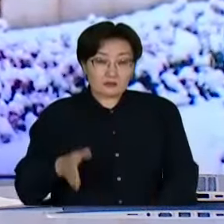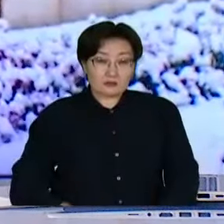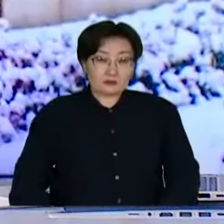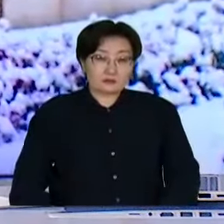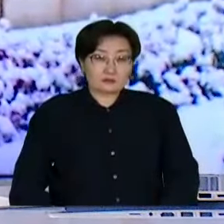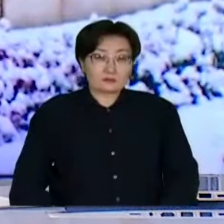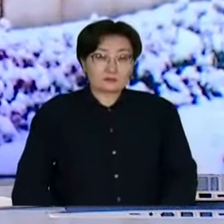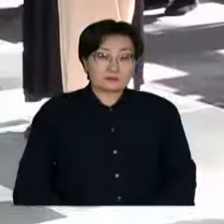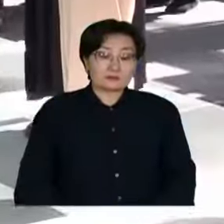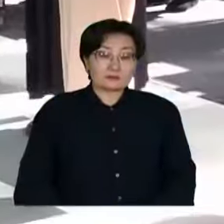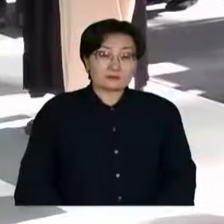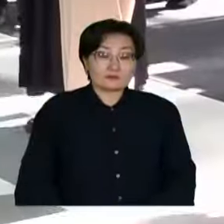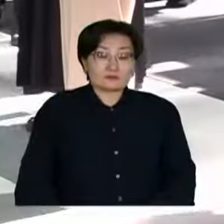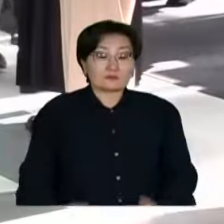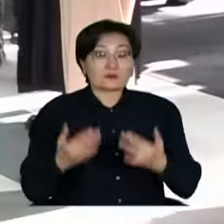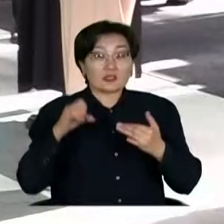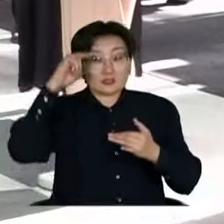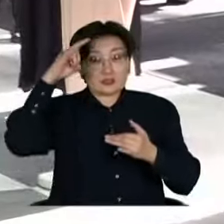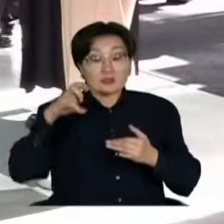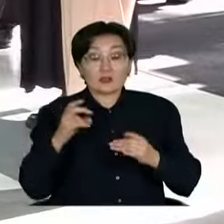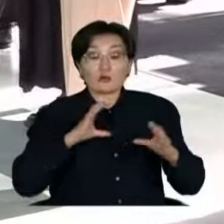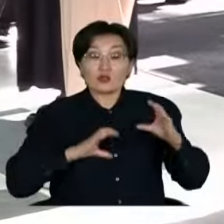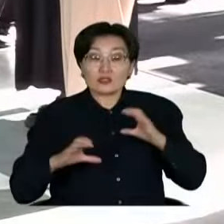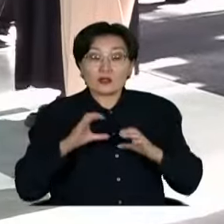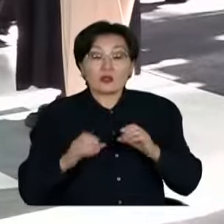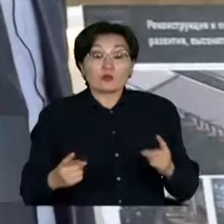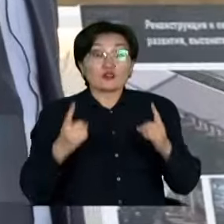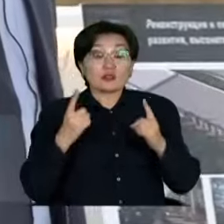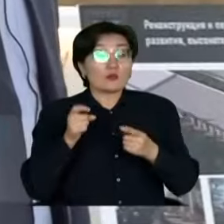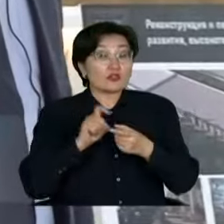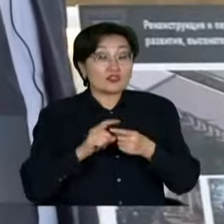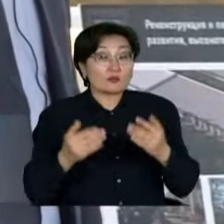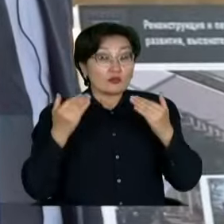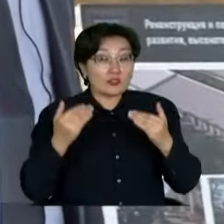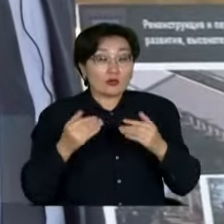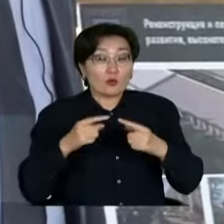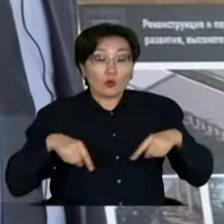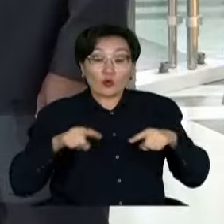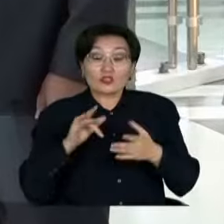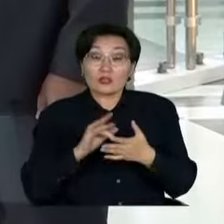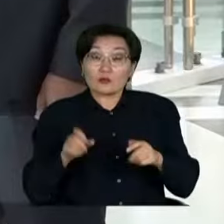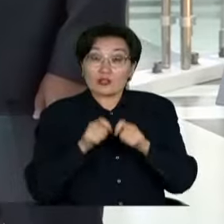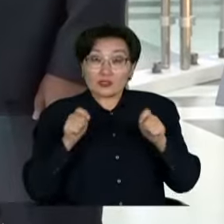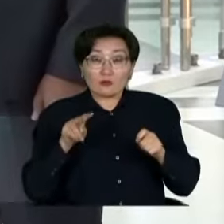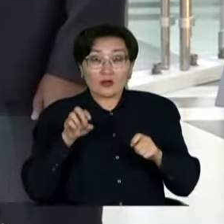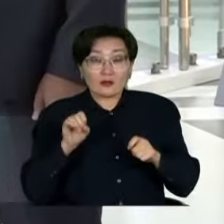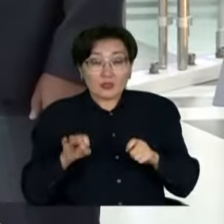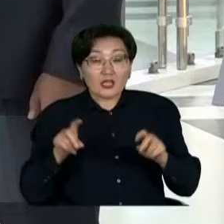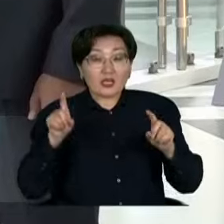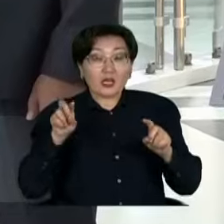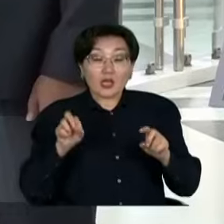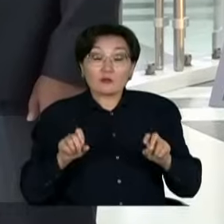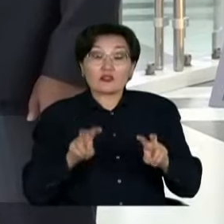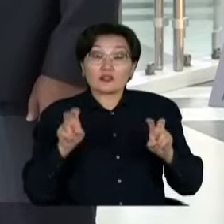жалғастырсын. Қазақ ұлттық университетінде мерейтойға орай заманауи орталық ашылды. Фараби хаб деген атаумен